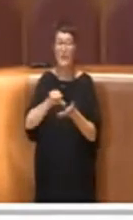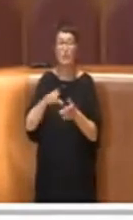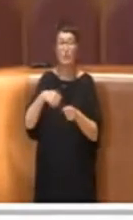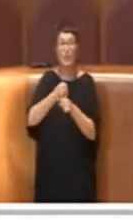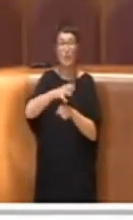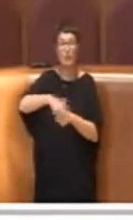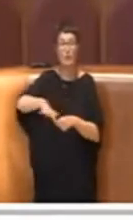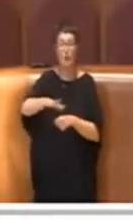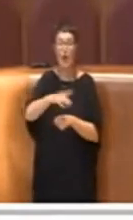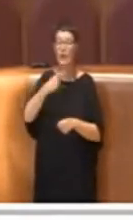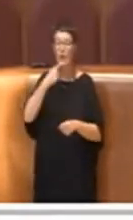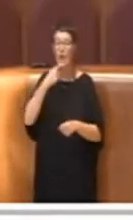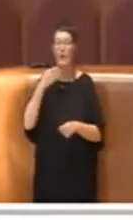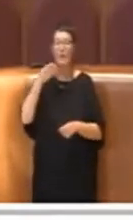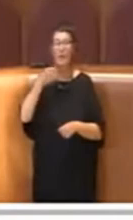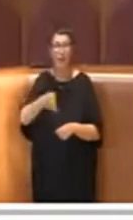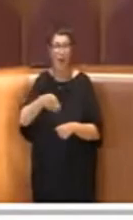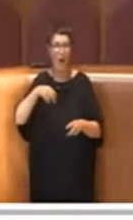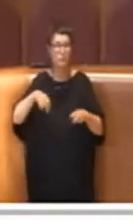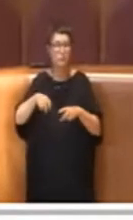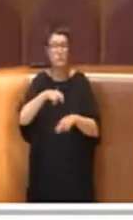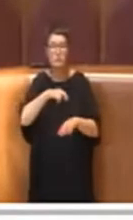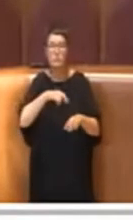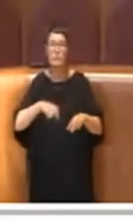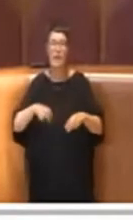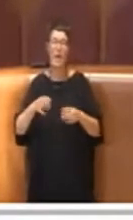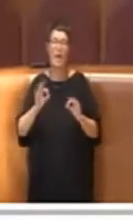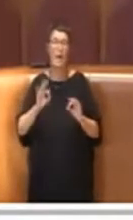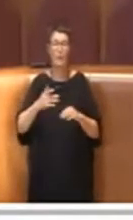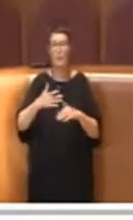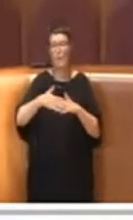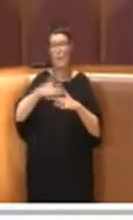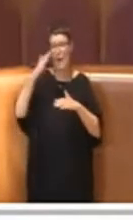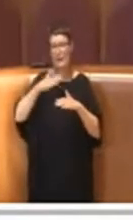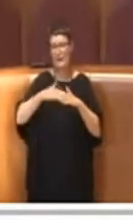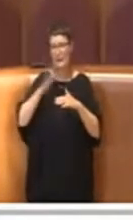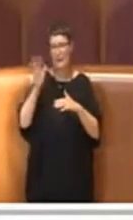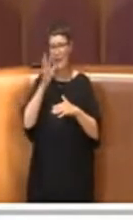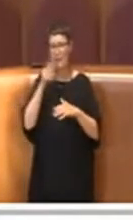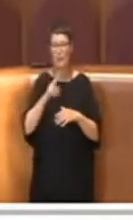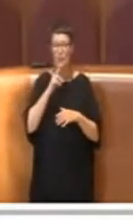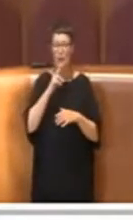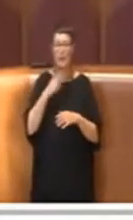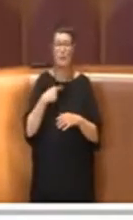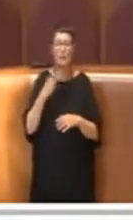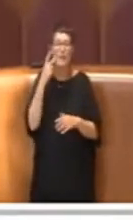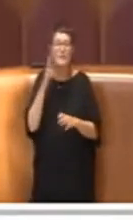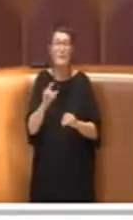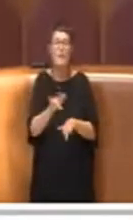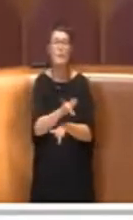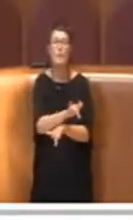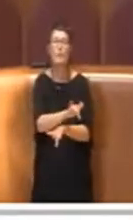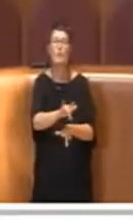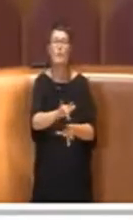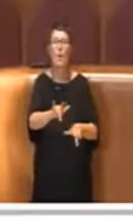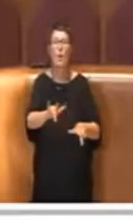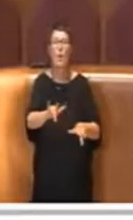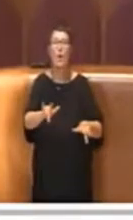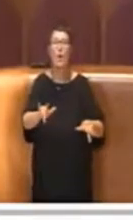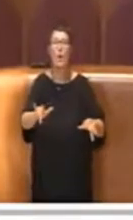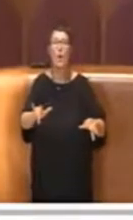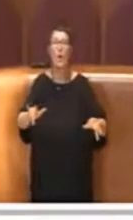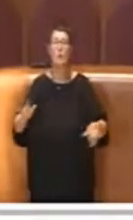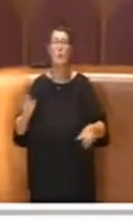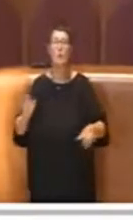questi giorni, soprattutto in orario mattutino, pomeridiano, è deserto. Lo sono anche i quartieri